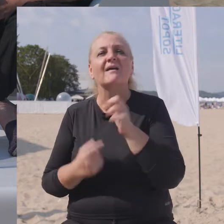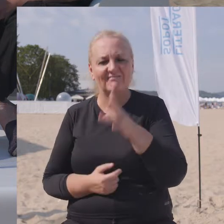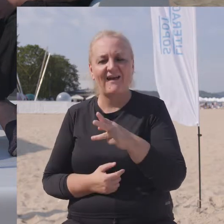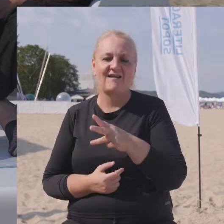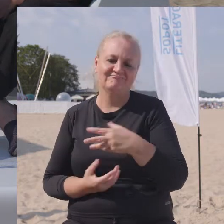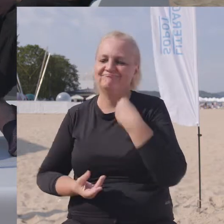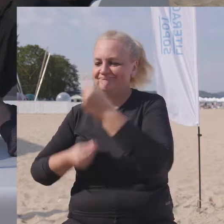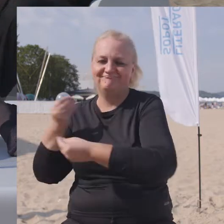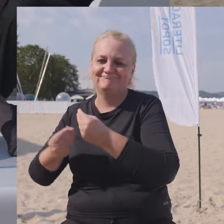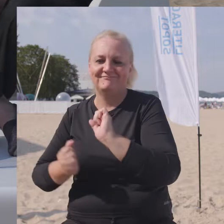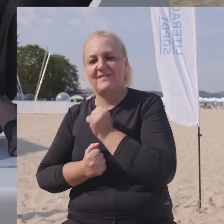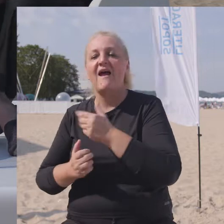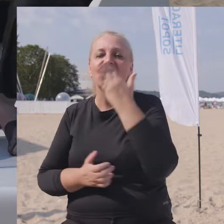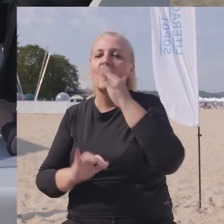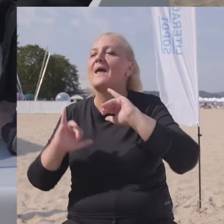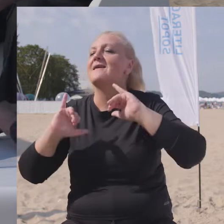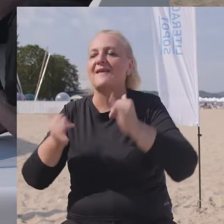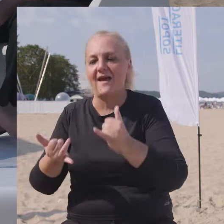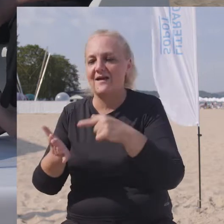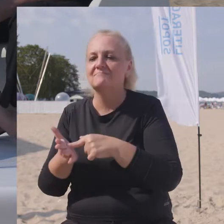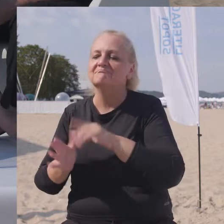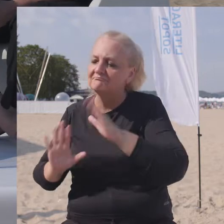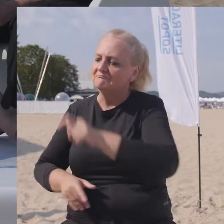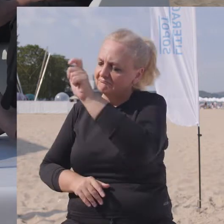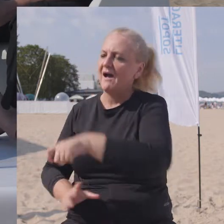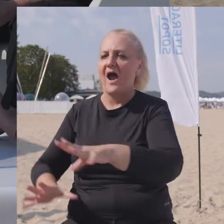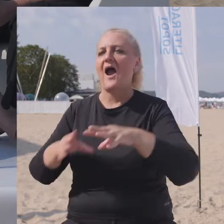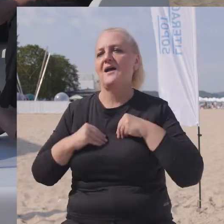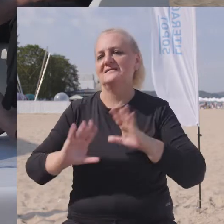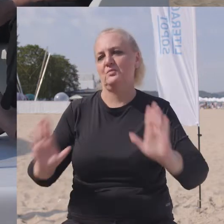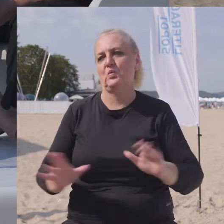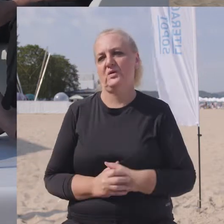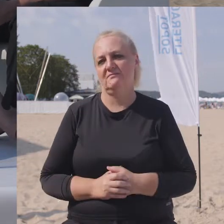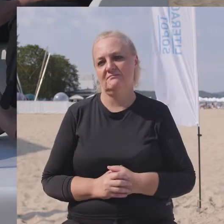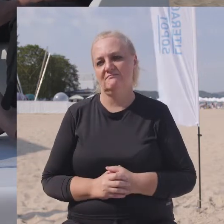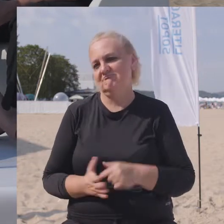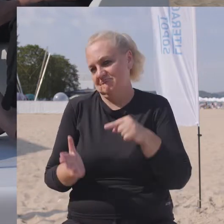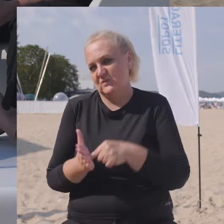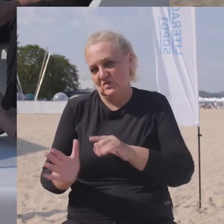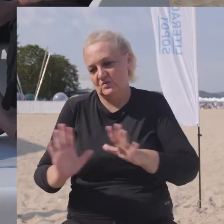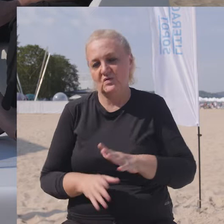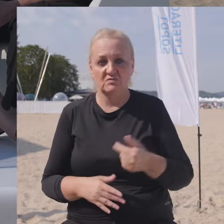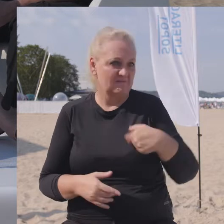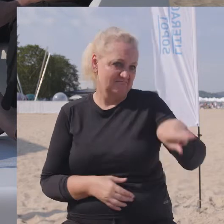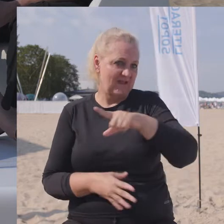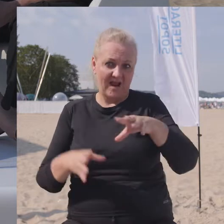ją rozpieszcza. To rozpieszczenie polega na tym, że ją akceptuje. No to takiego rozpieszczenia to ja życzę nam